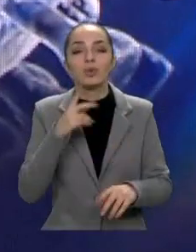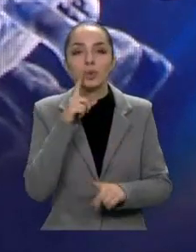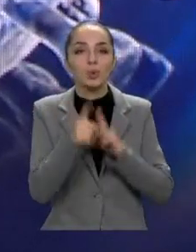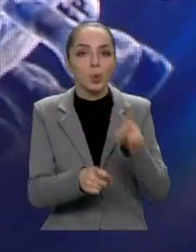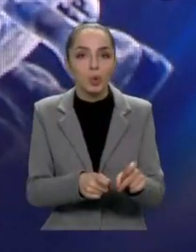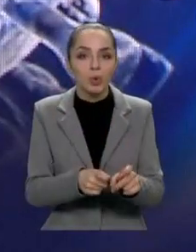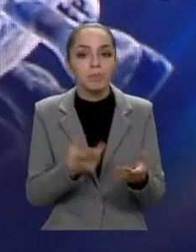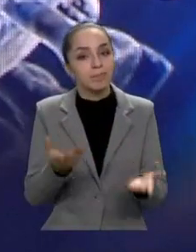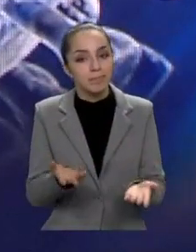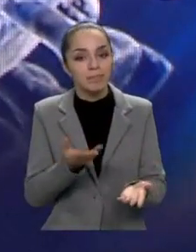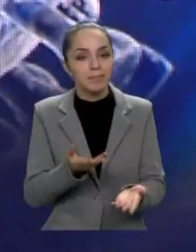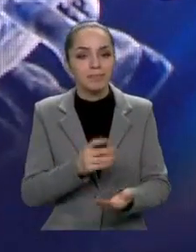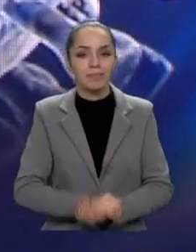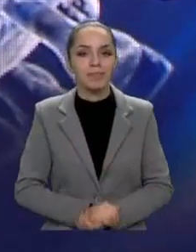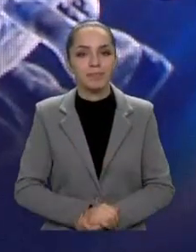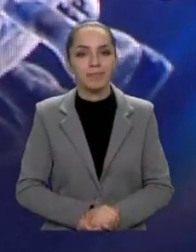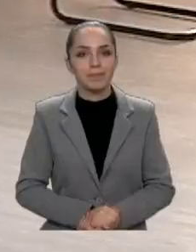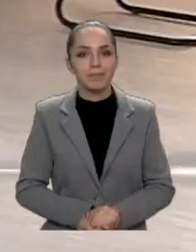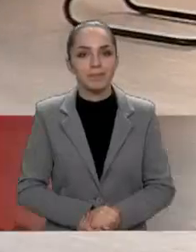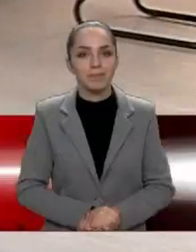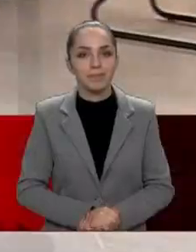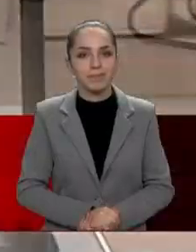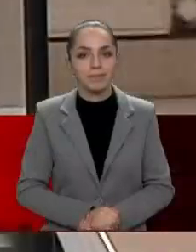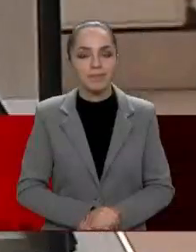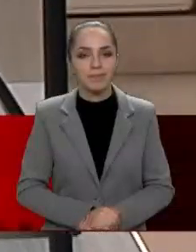soru neydi bakalım? Bakalım.